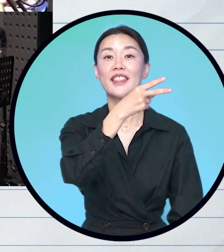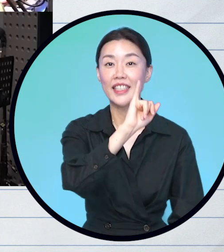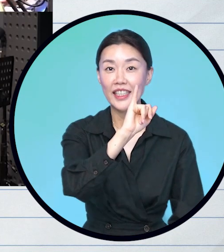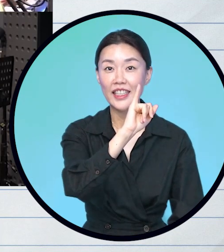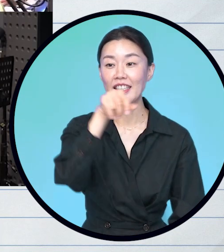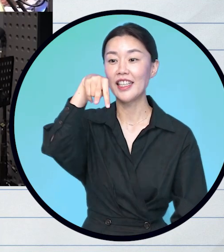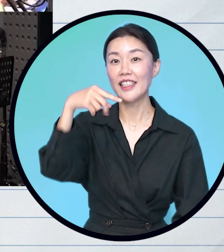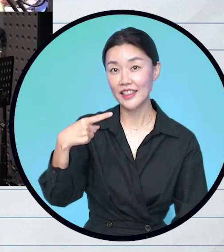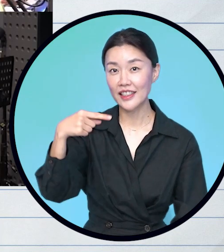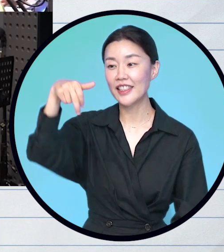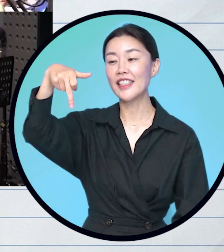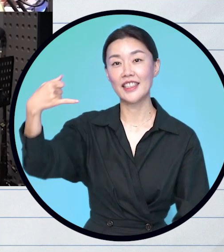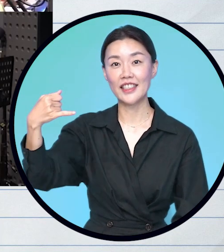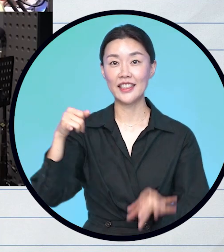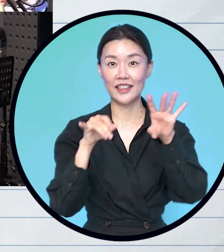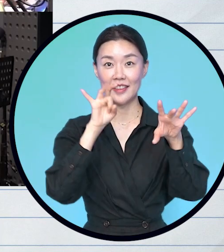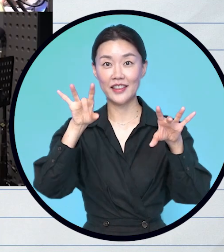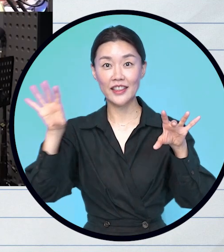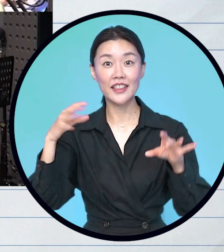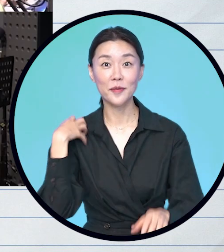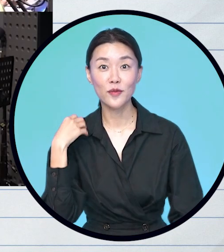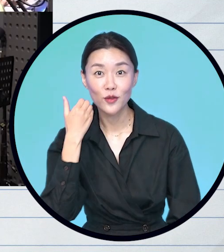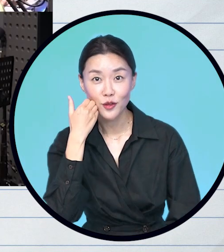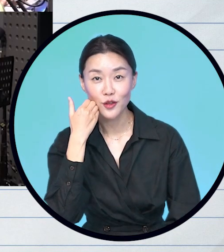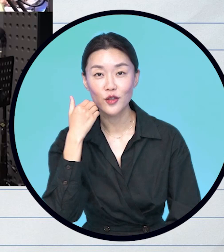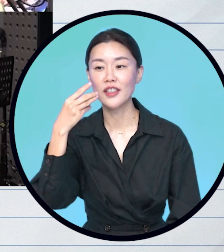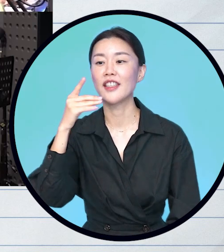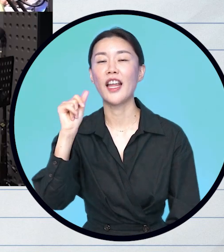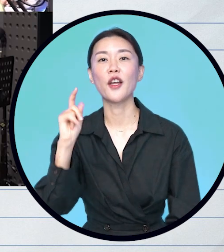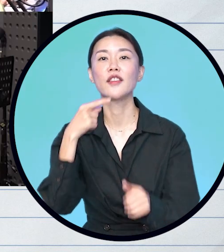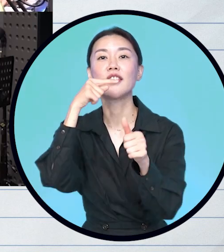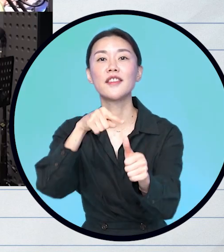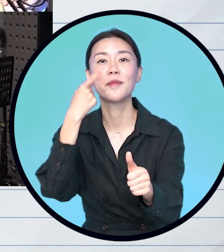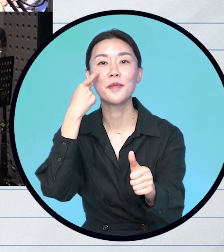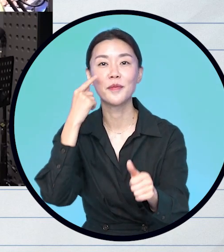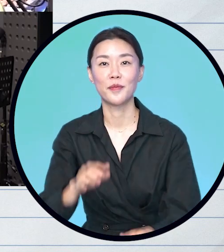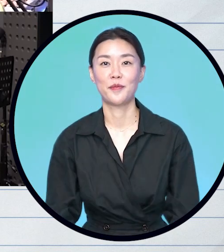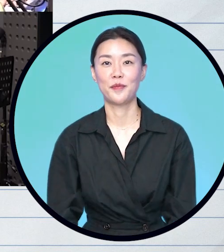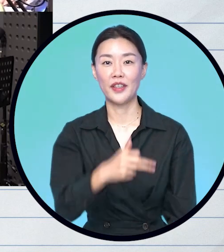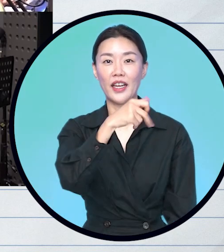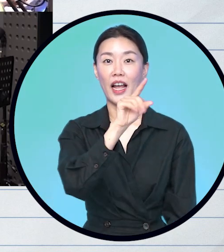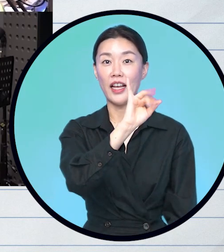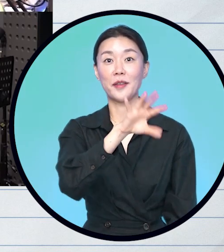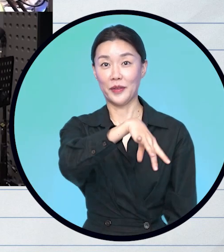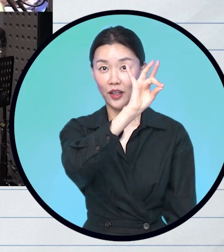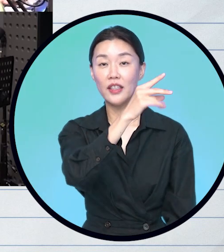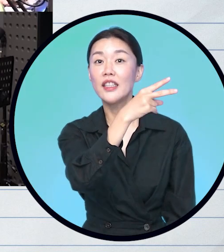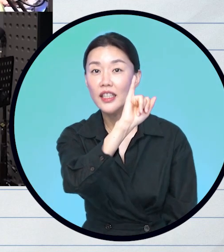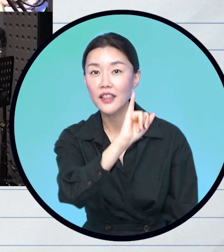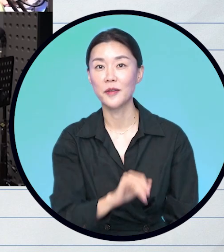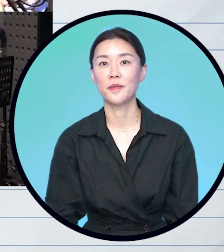씨가 스, 그리고 마지막에 크를 할 멤버는 태연 씨가 지정해 주세요. 자, 휴닝카이 씨부터 갑니다. 디.